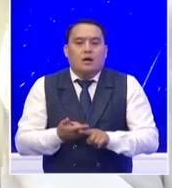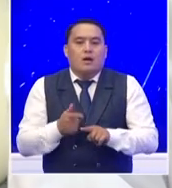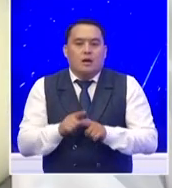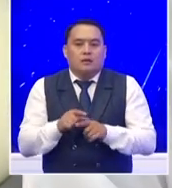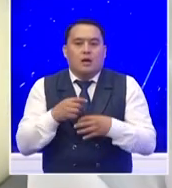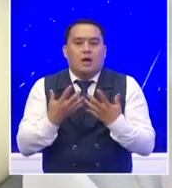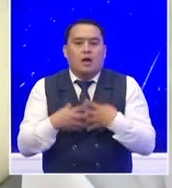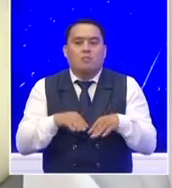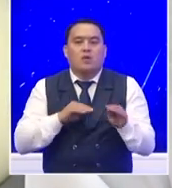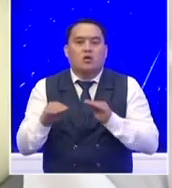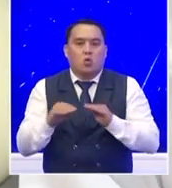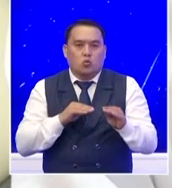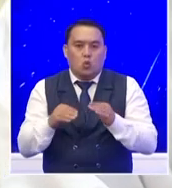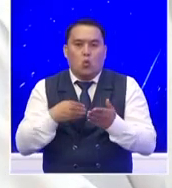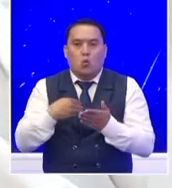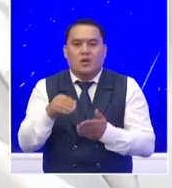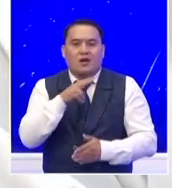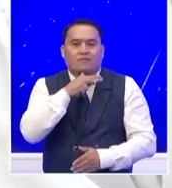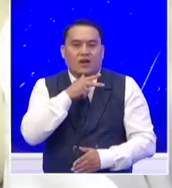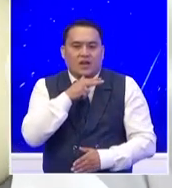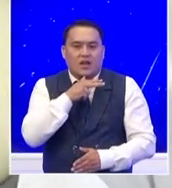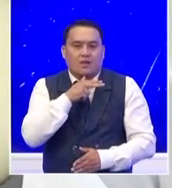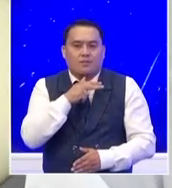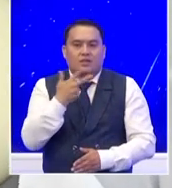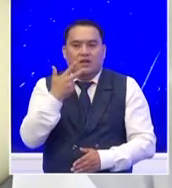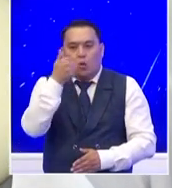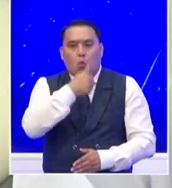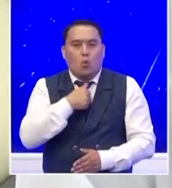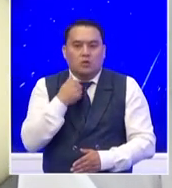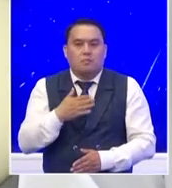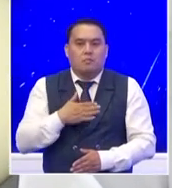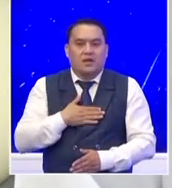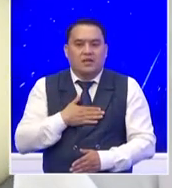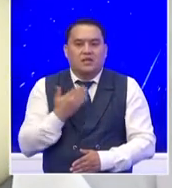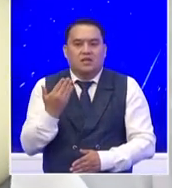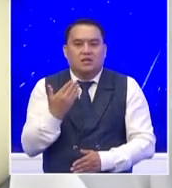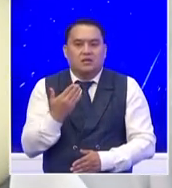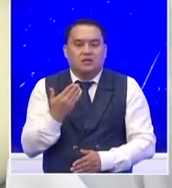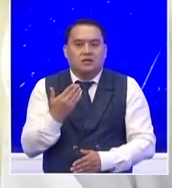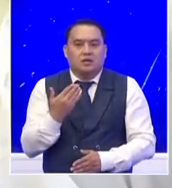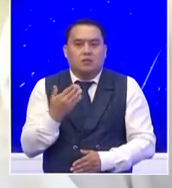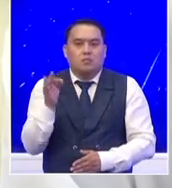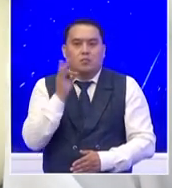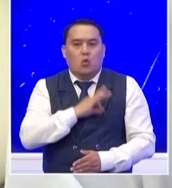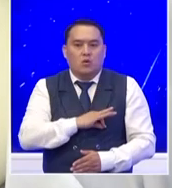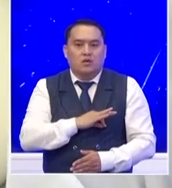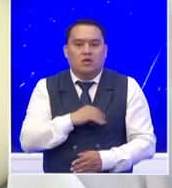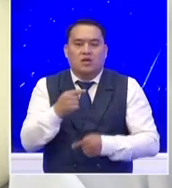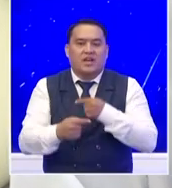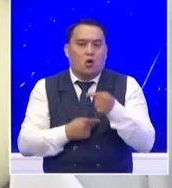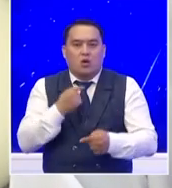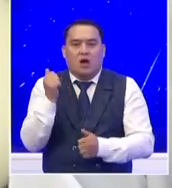эндовидео, который приобретен в последние 3 года. Мы им пользуемся